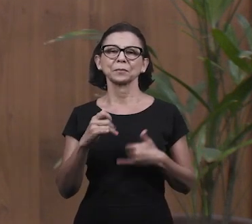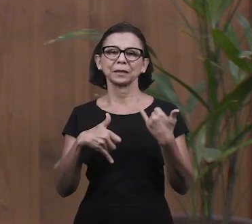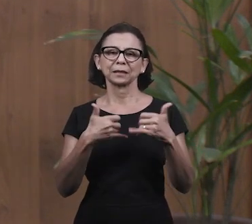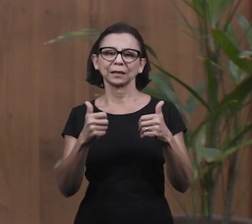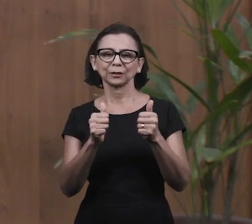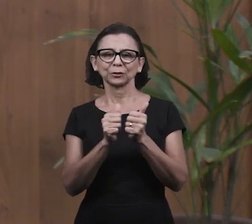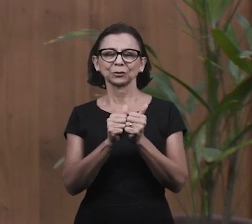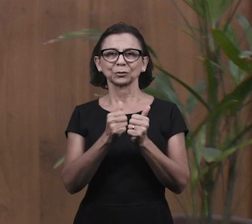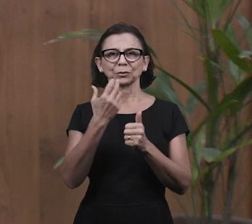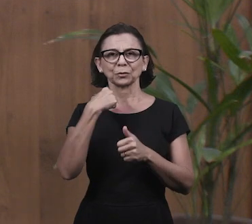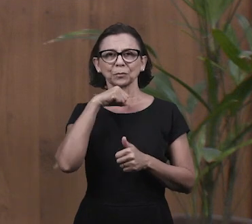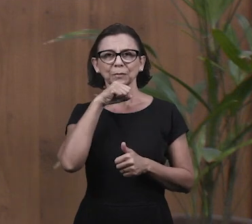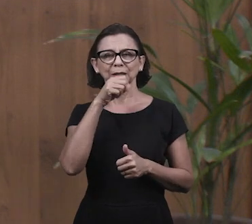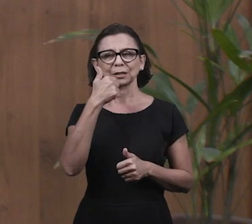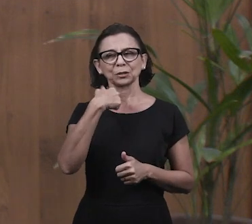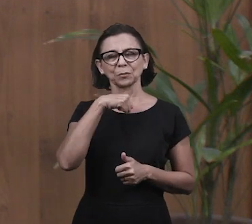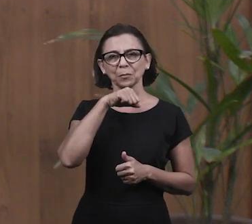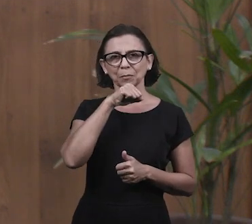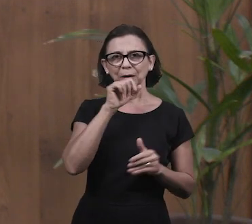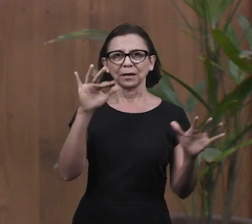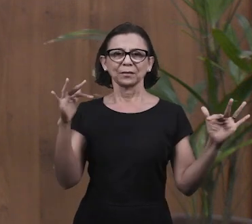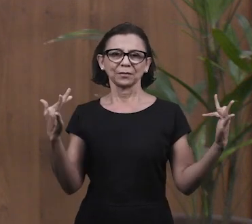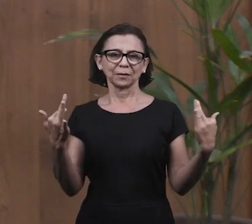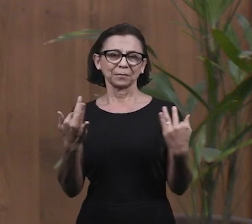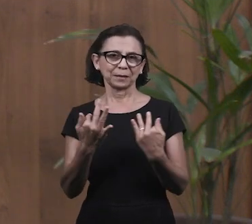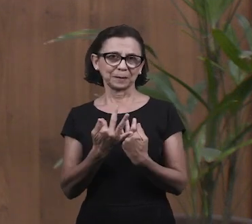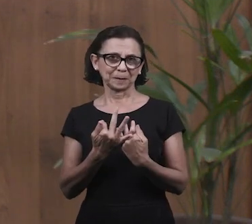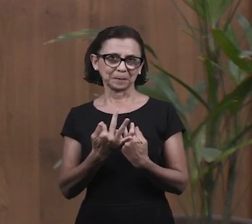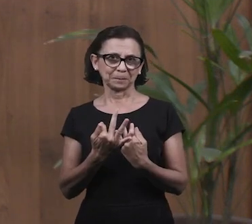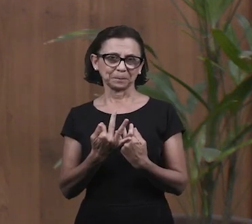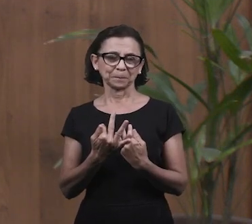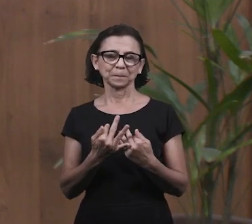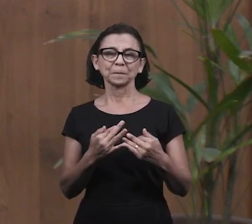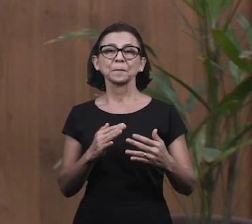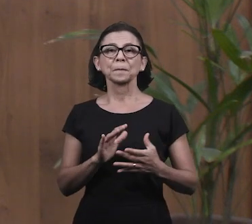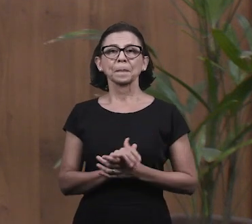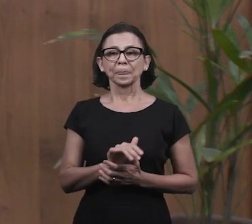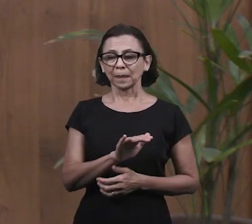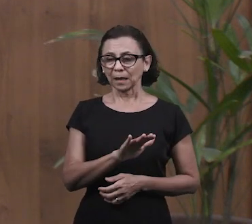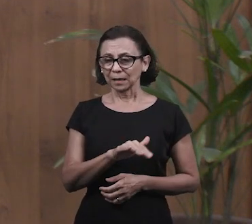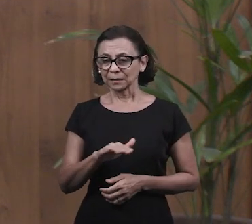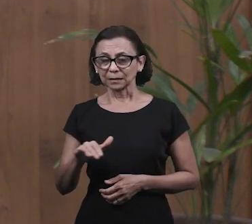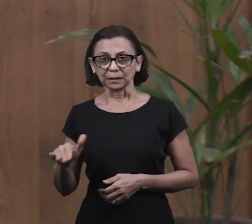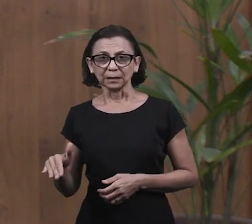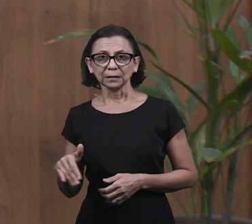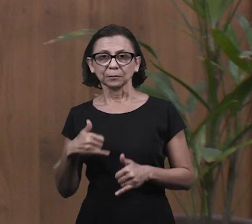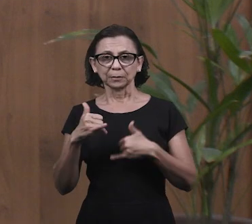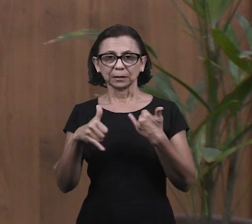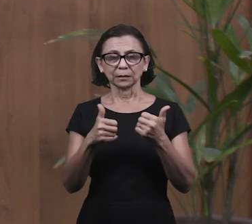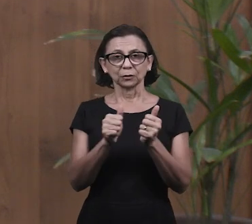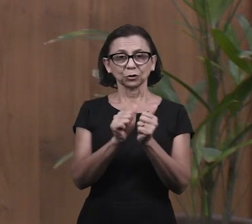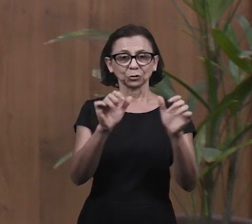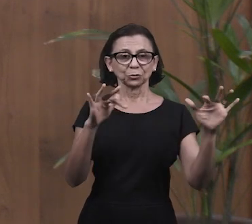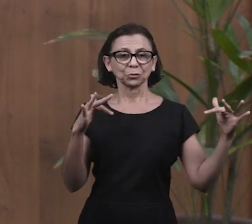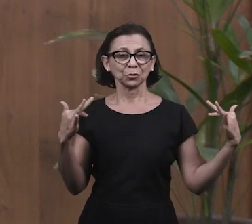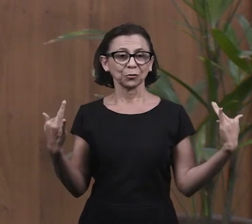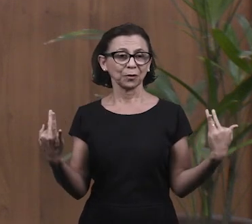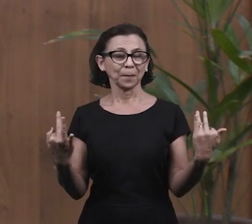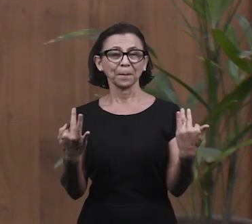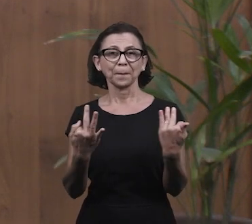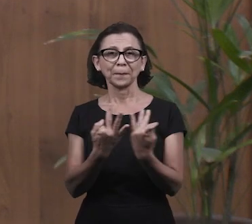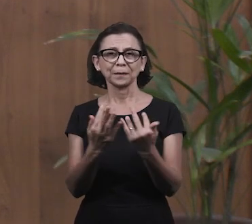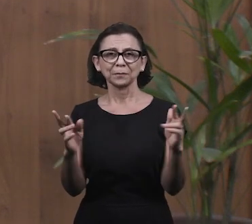le reportage ici nous dit que le plus grand cadeau, c'est toujours, pour l'enfant, c'est toujours de passer des moments de qualité avec la famille et les